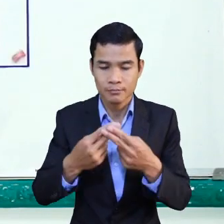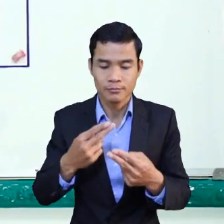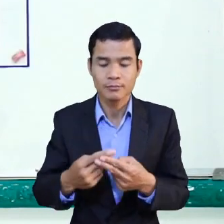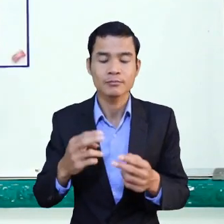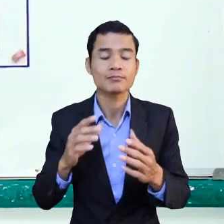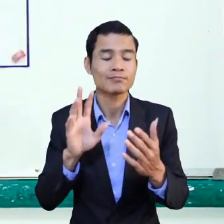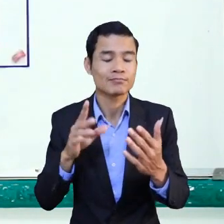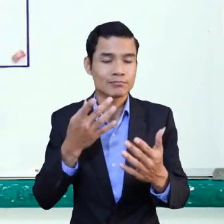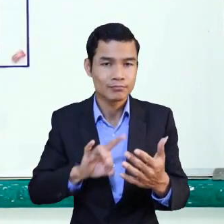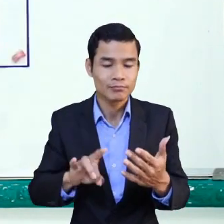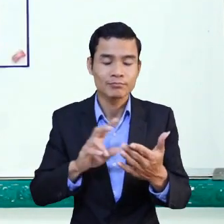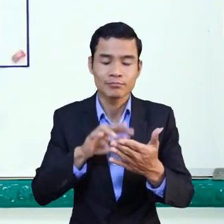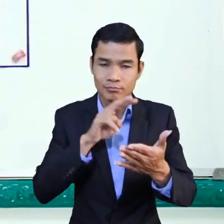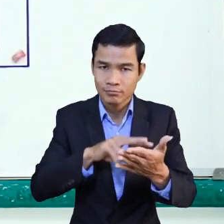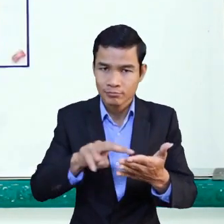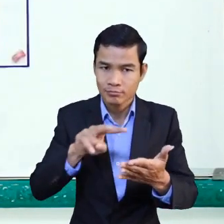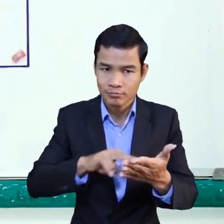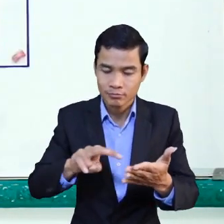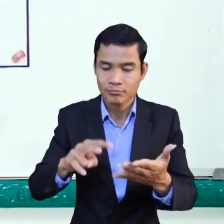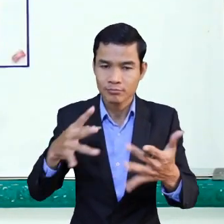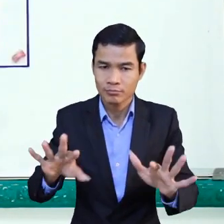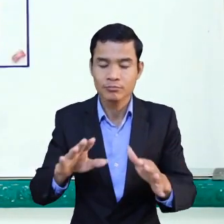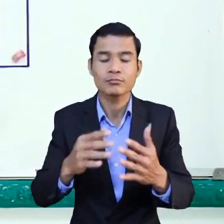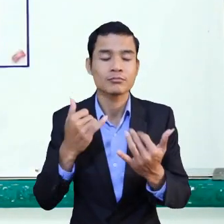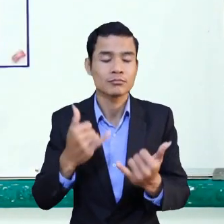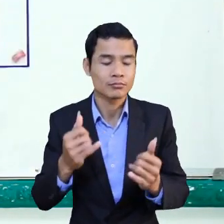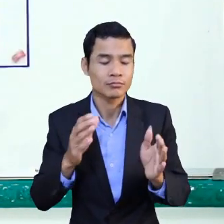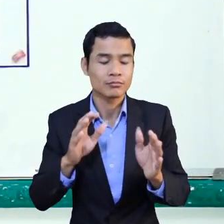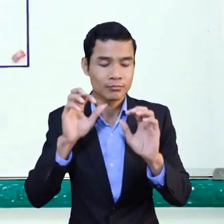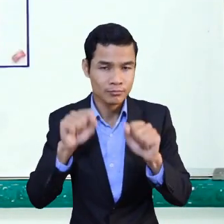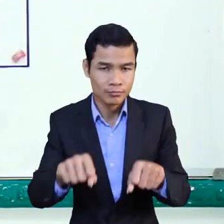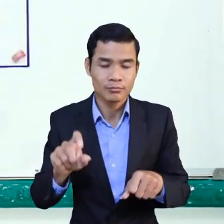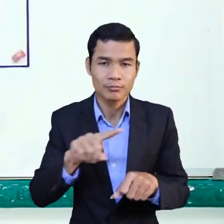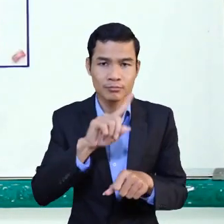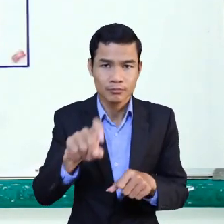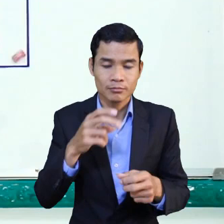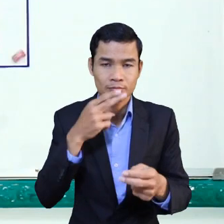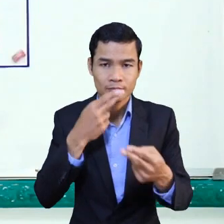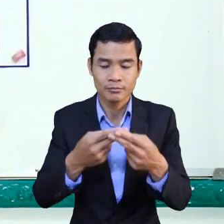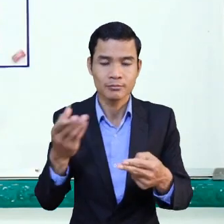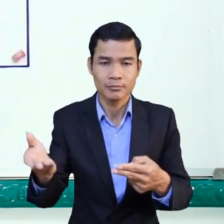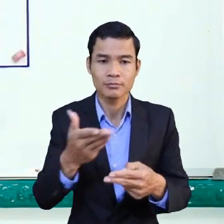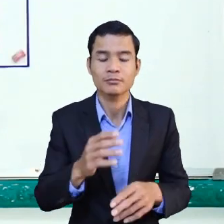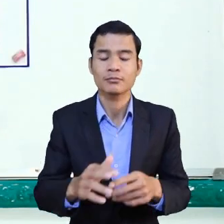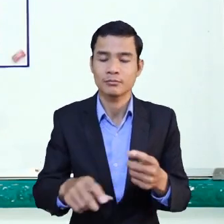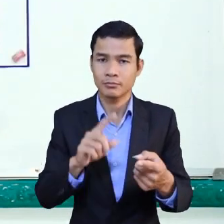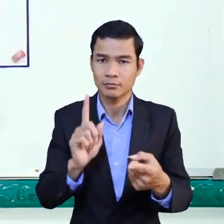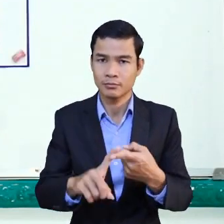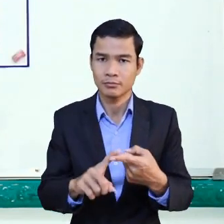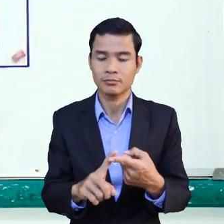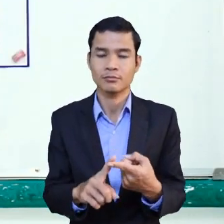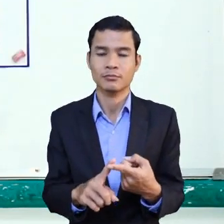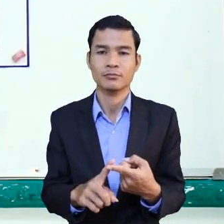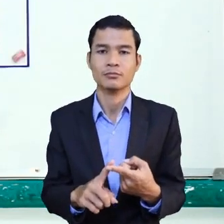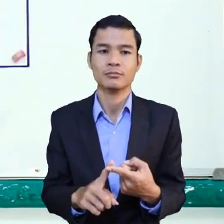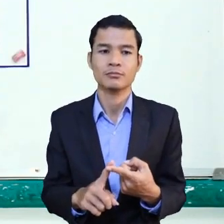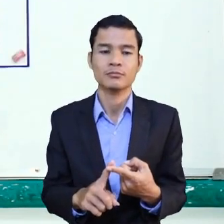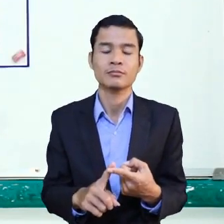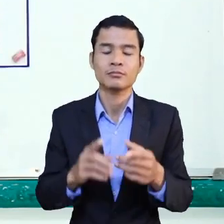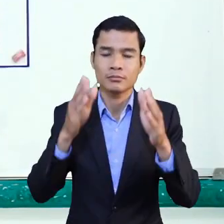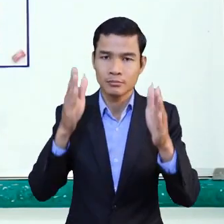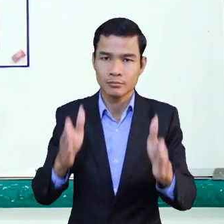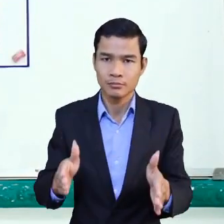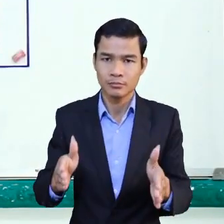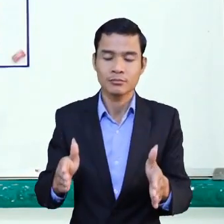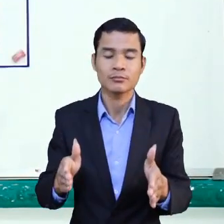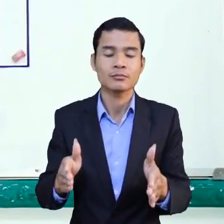អានអត្ថបទយើងរួចរាល់ហើយឥឡូវកូនត្រៀមឆ្លើយសំណួរទាំងអស់គ្នាសំណួរទី1តើនរ